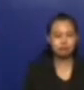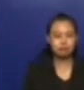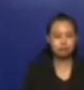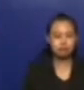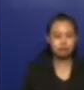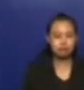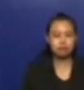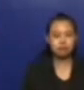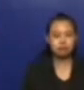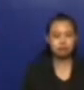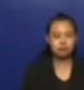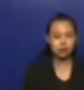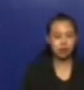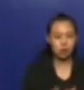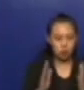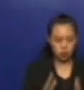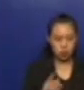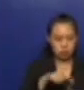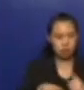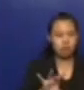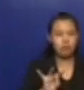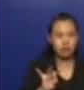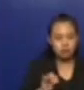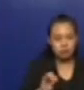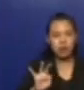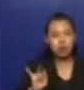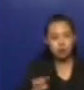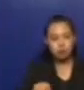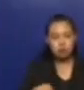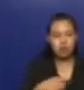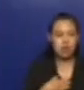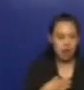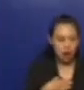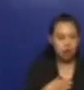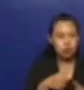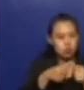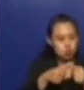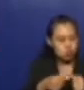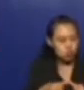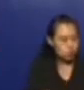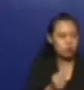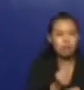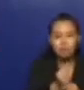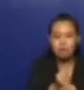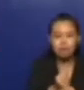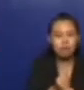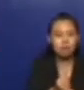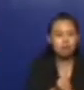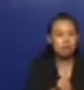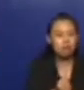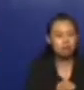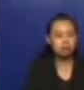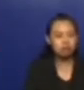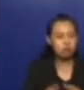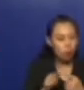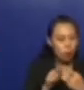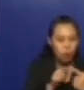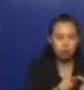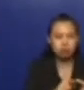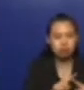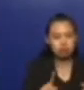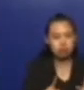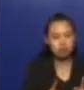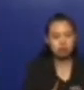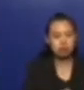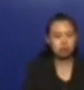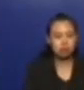คน 80-90% วันนี้ชื่นชมในพลานและอยากให้อยู่ต่อนี่เพราะหลายเรื่องผนวกกันนะครับว่